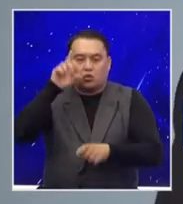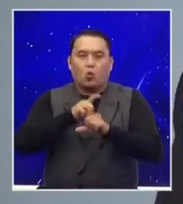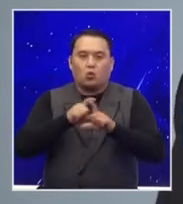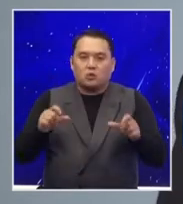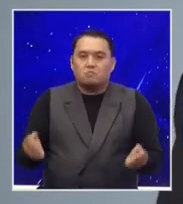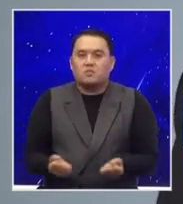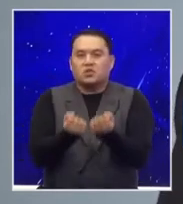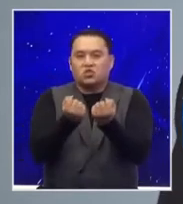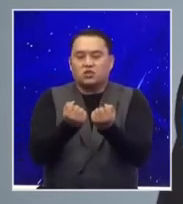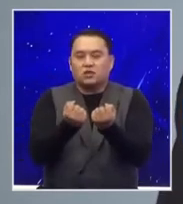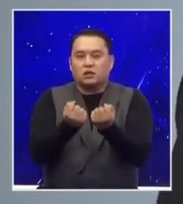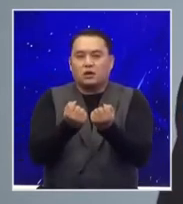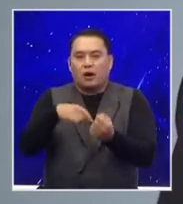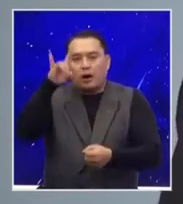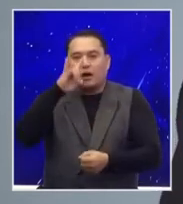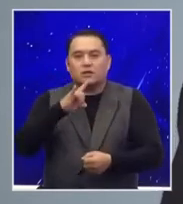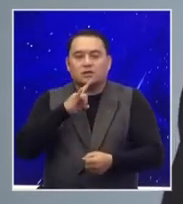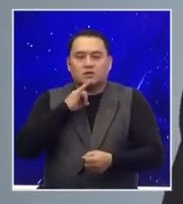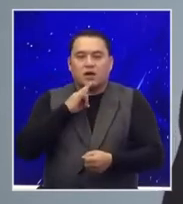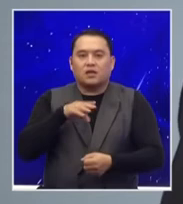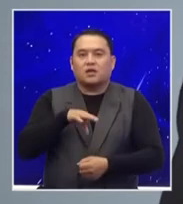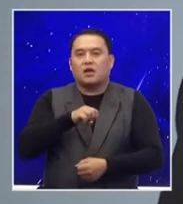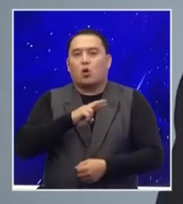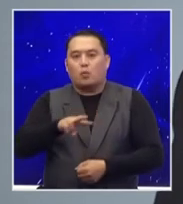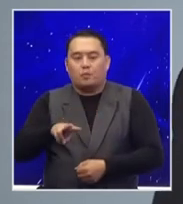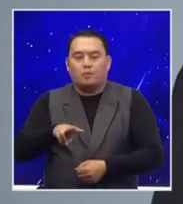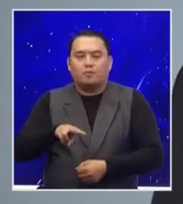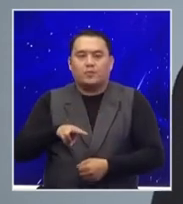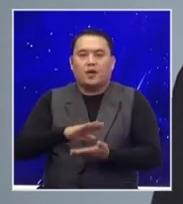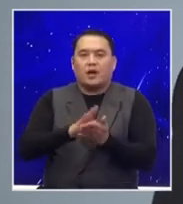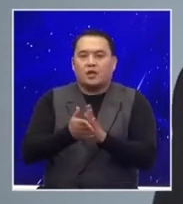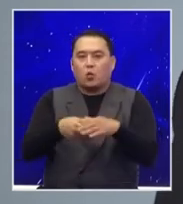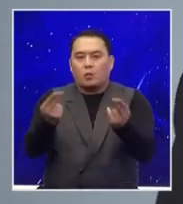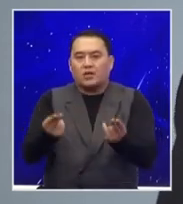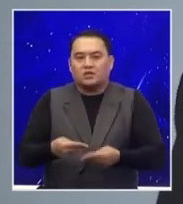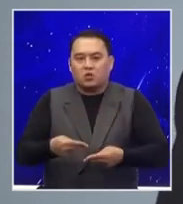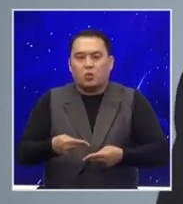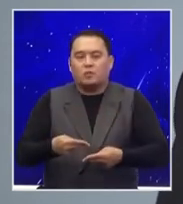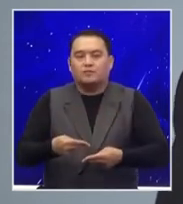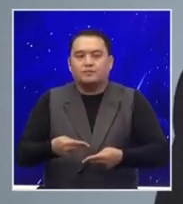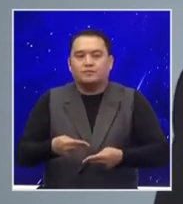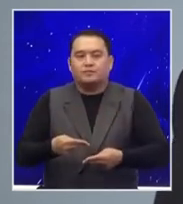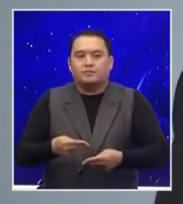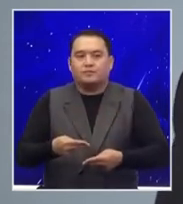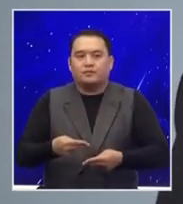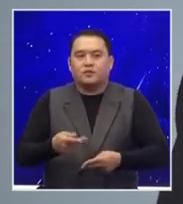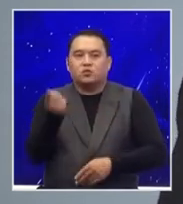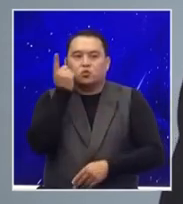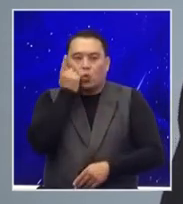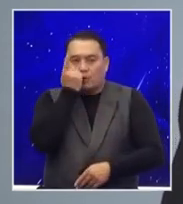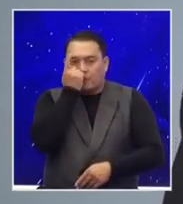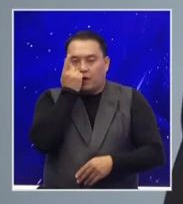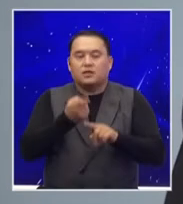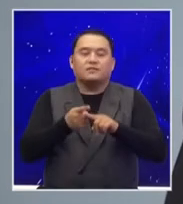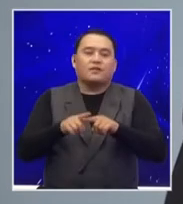при поддержке Казахтелекома, при меморандумах LC Commerce и сотовых операторов